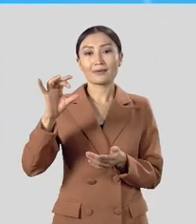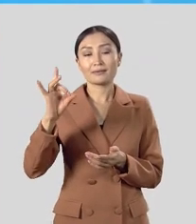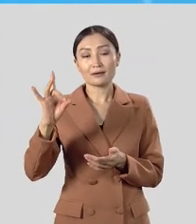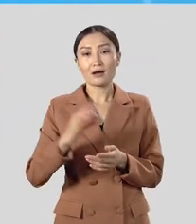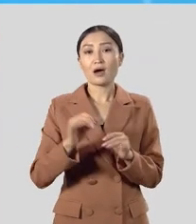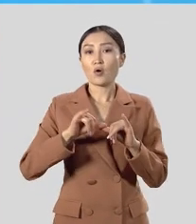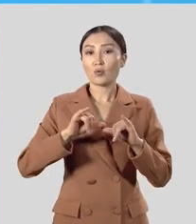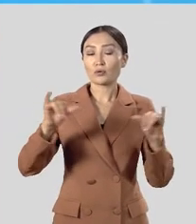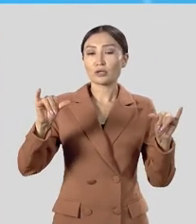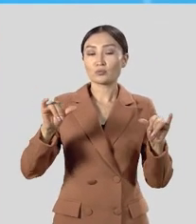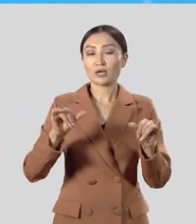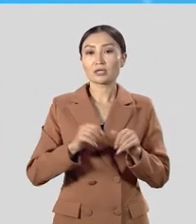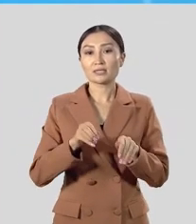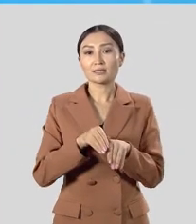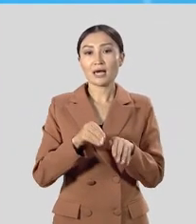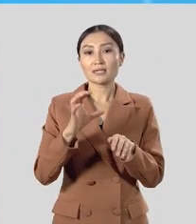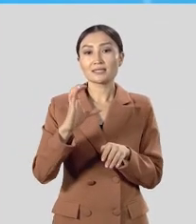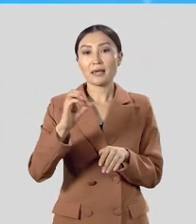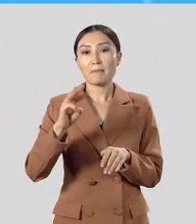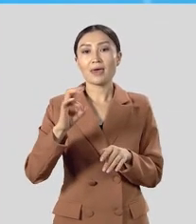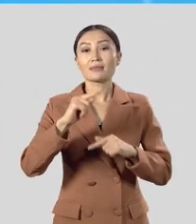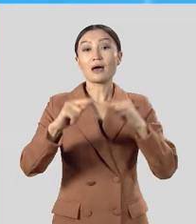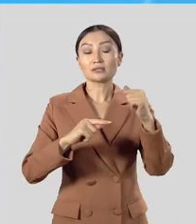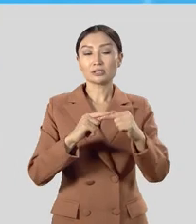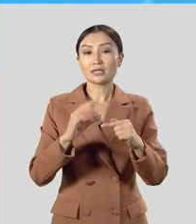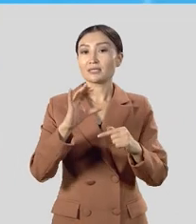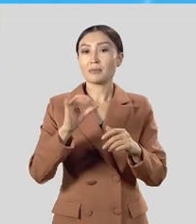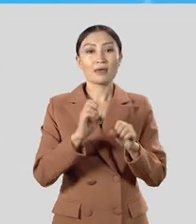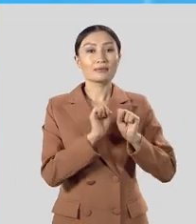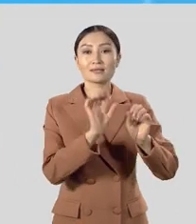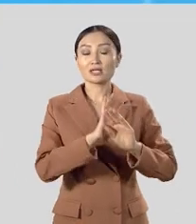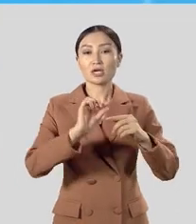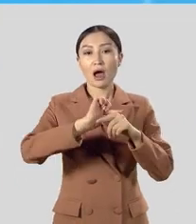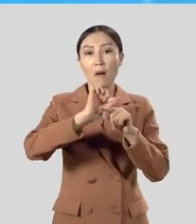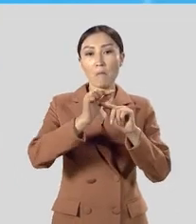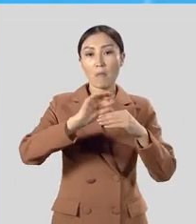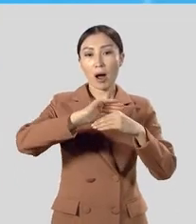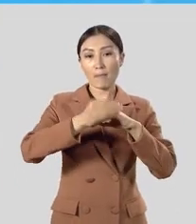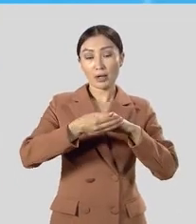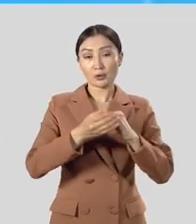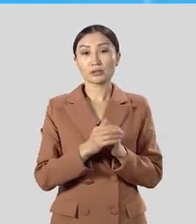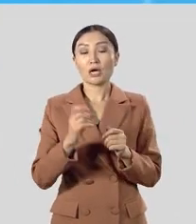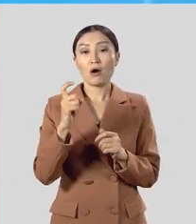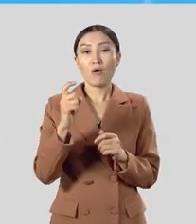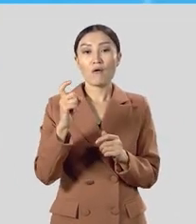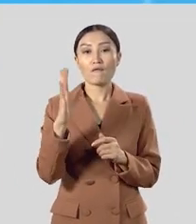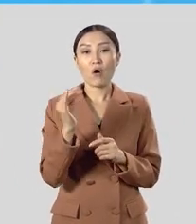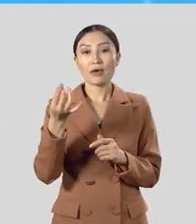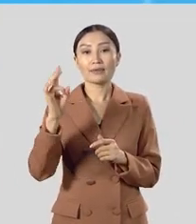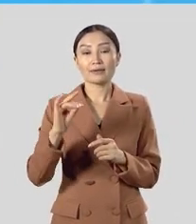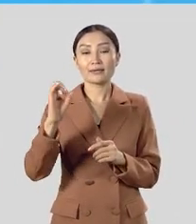Растения размножаются семенами, но их семена не защищены оболочкой плода. Хвойные растения